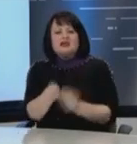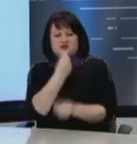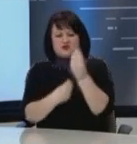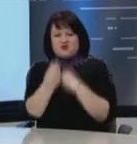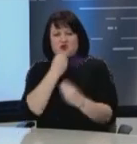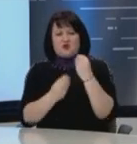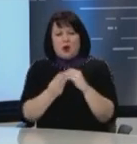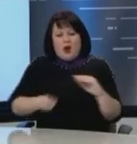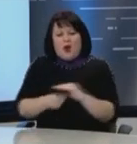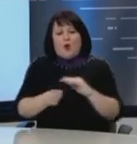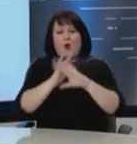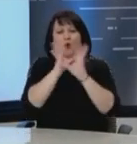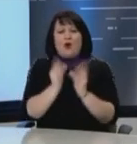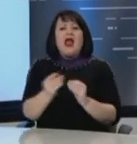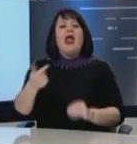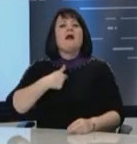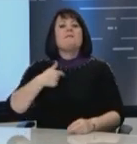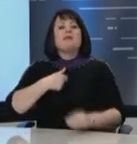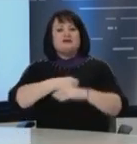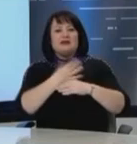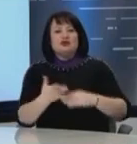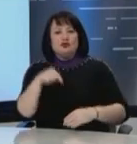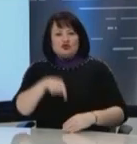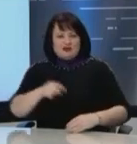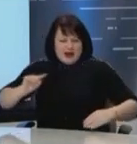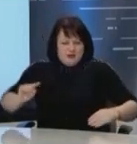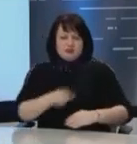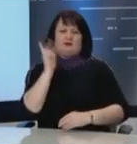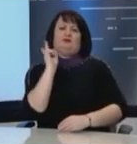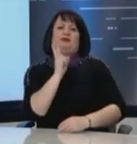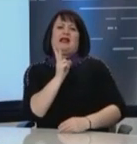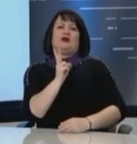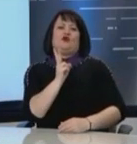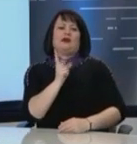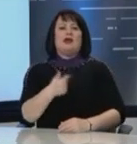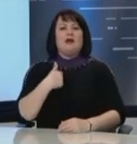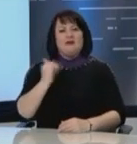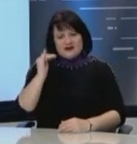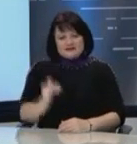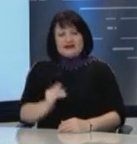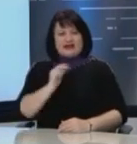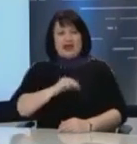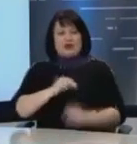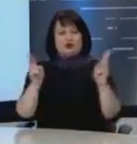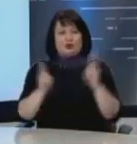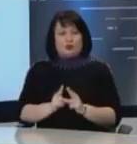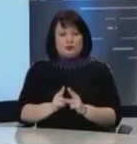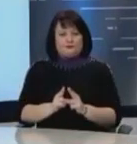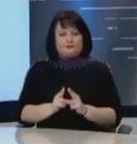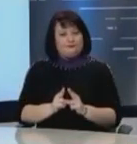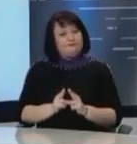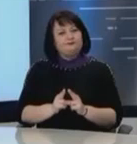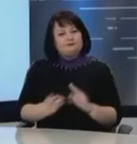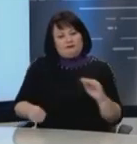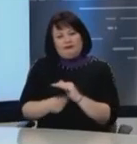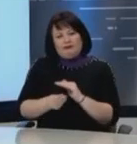με τους δικούς μας ανθρώπους, τα στελέχη μας που σήμερα έχετε στοχοποιήσει. Μειώσαμε τα περιθώρια του κέρδους. Κλείσαμε τις χαραμάδες